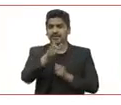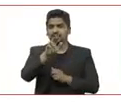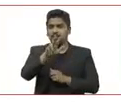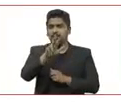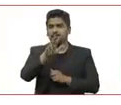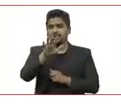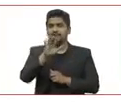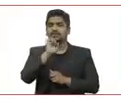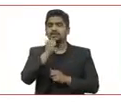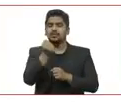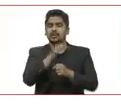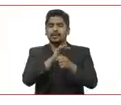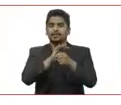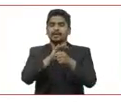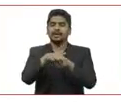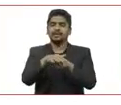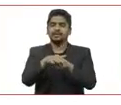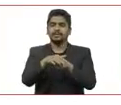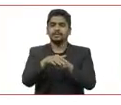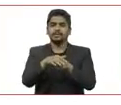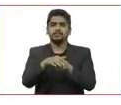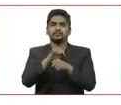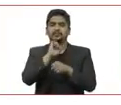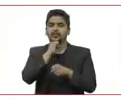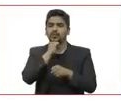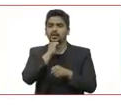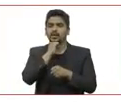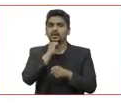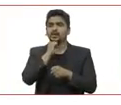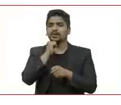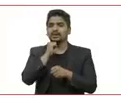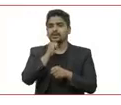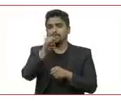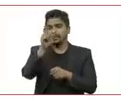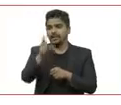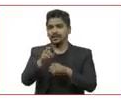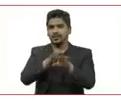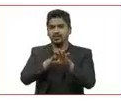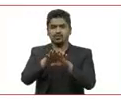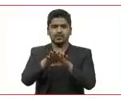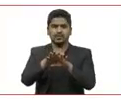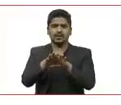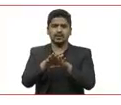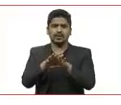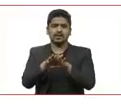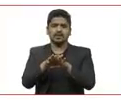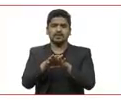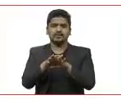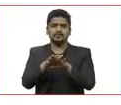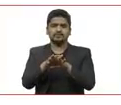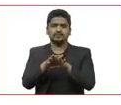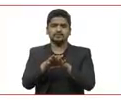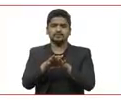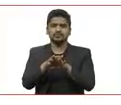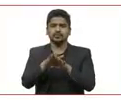85 वर्षभन्दा बढी उमेर भएकाहरूमा झन्डै